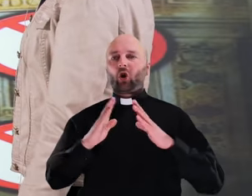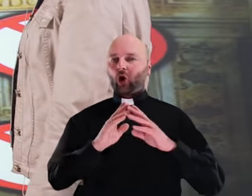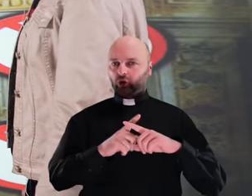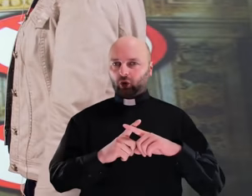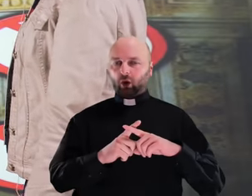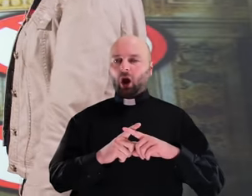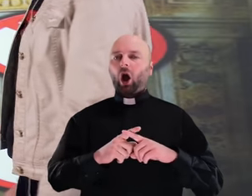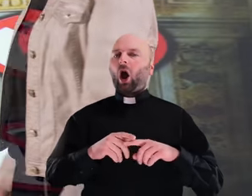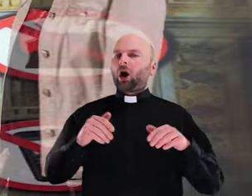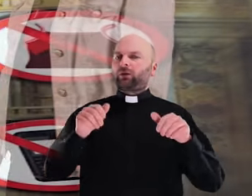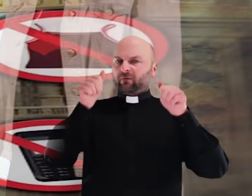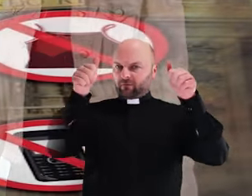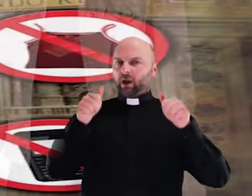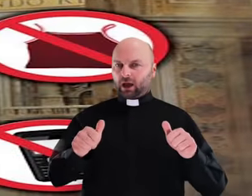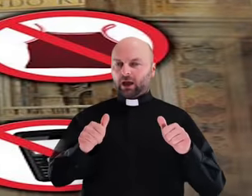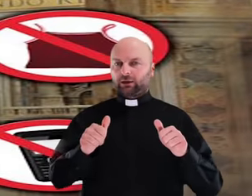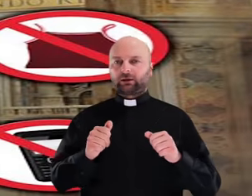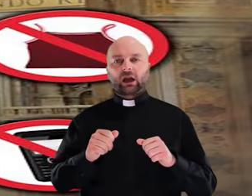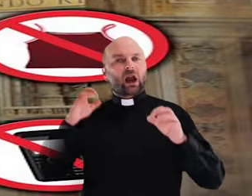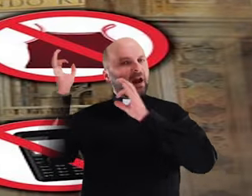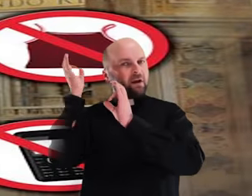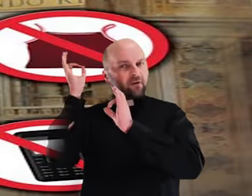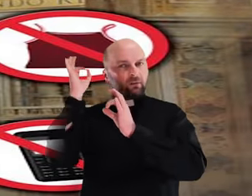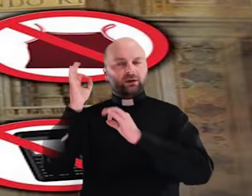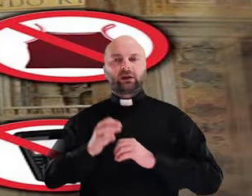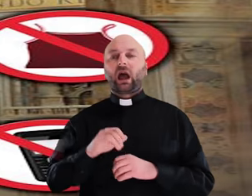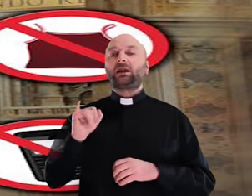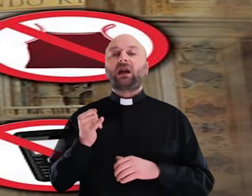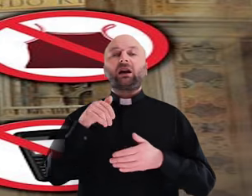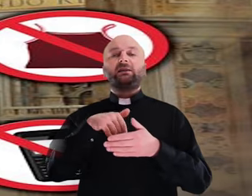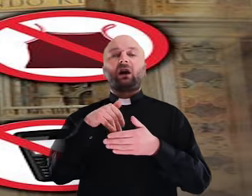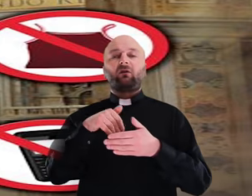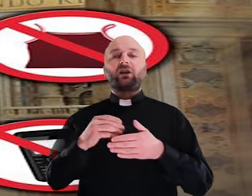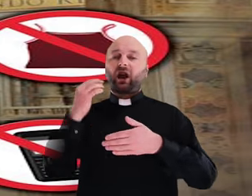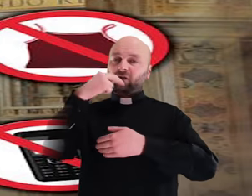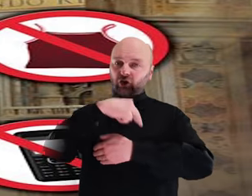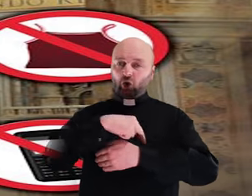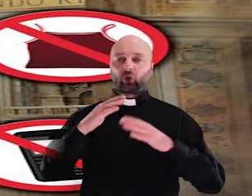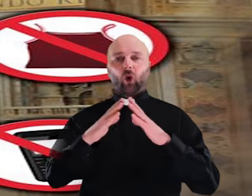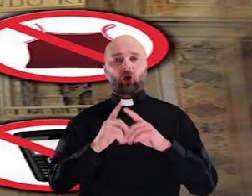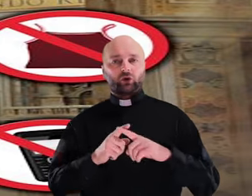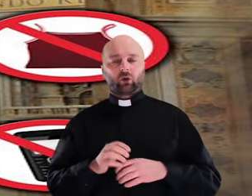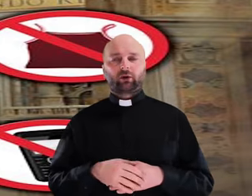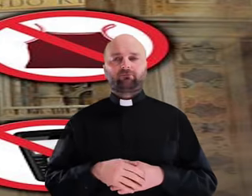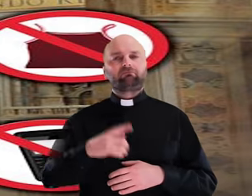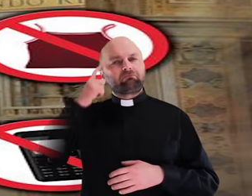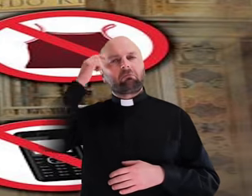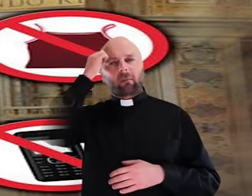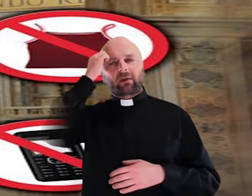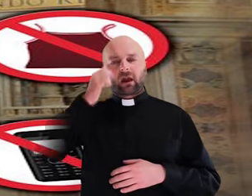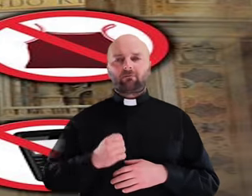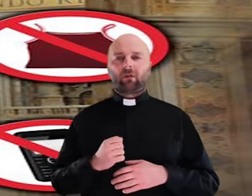można zobaczyć plakaty, które informują o tym, jak należy się zachować w kościele. Pamiętajmy